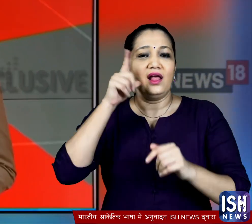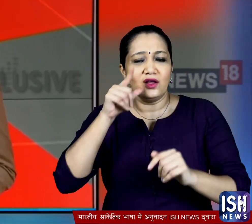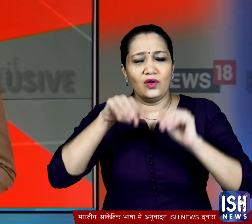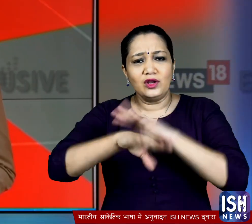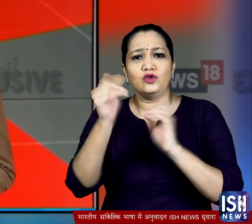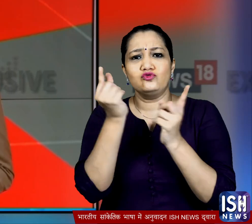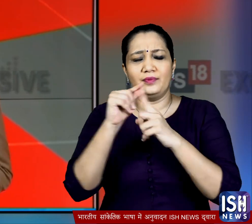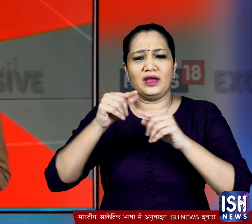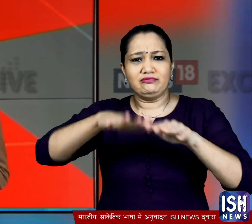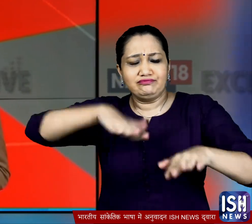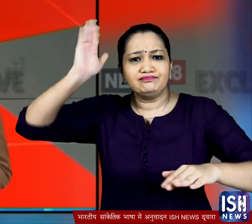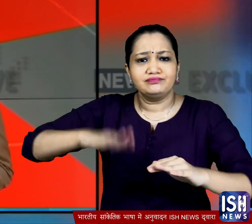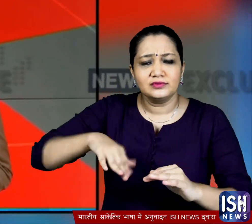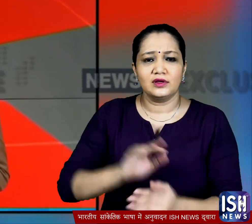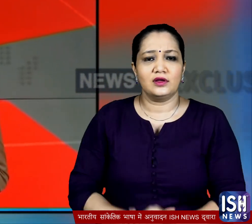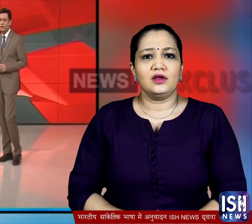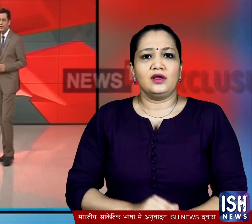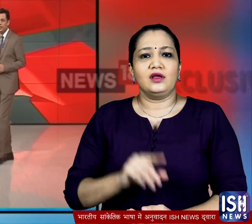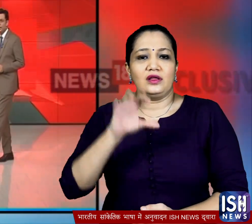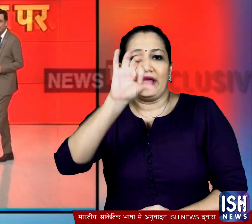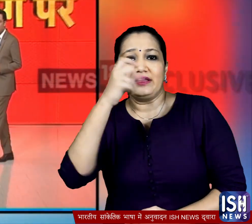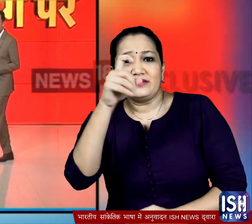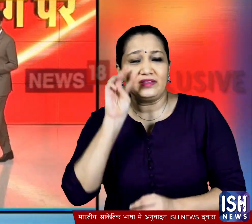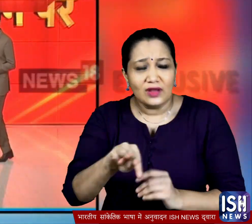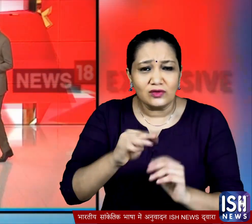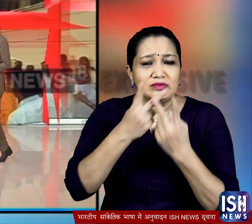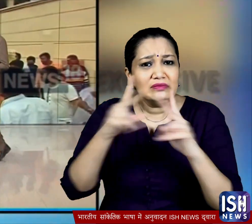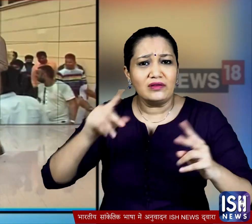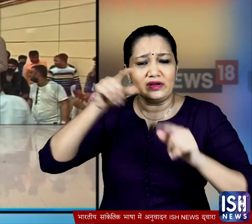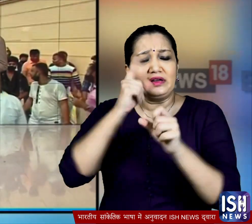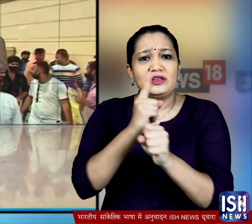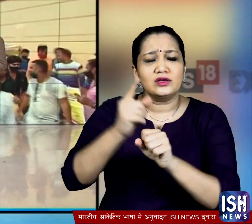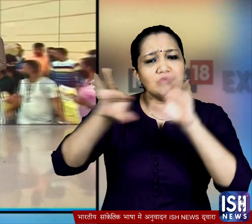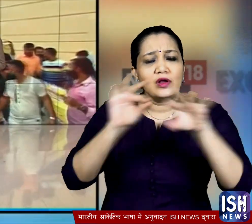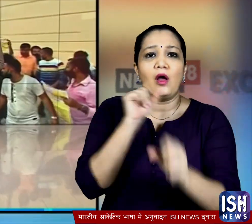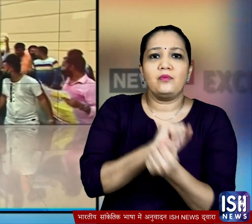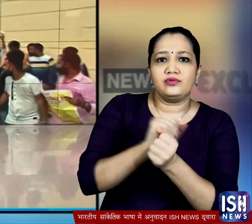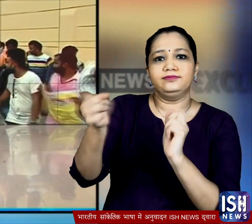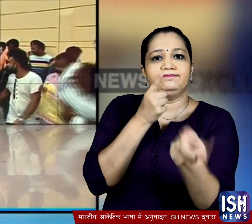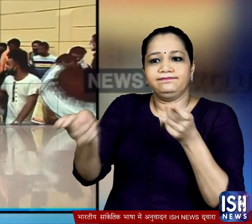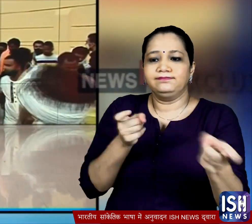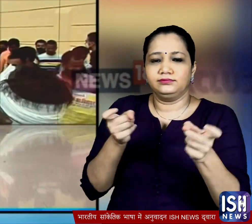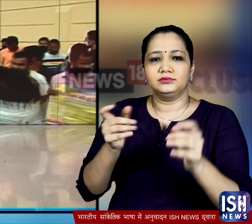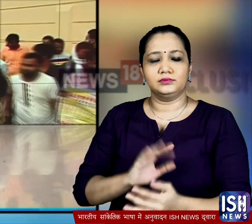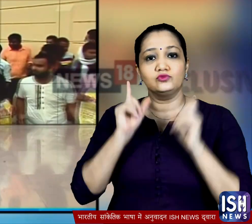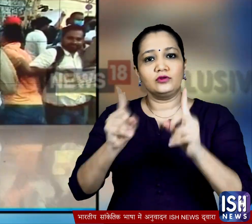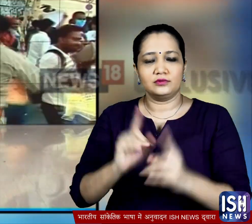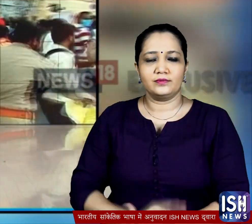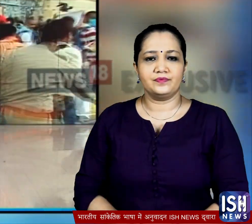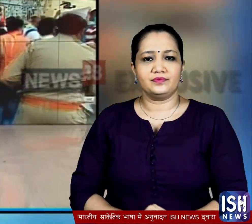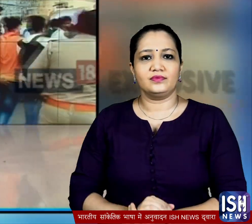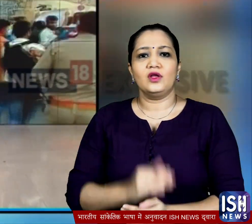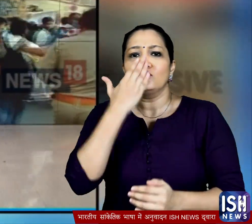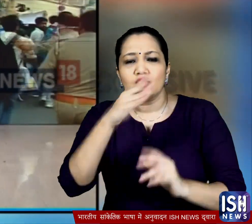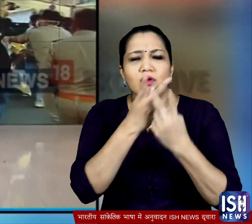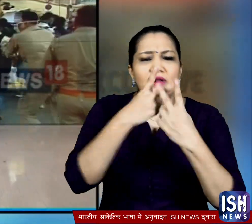विधानसभा के बाहर 97,000 नए टीचरों को भर्ती करने की मांग करने पहुंचे कई कैंडिडेट को पुलिस की कार्रवाई का सामना करना पड़ा। इनका दावा है